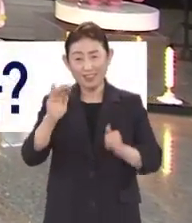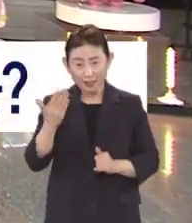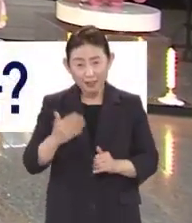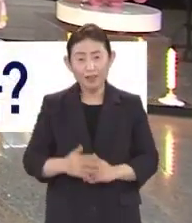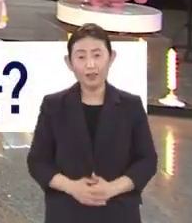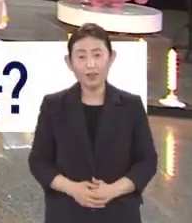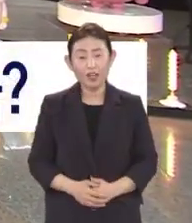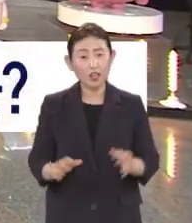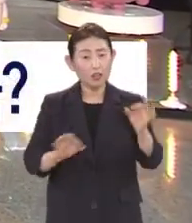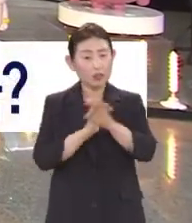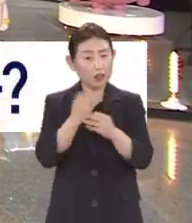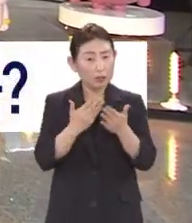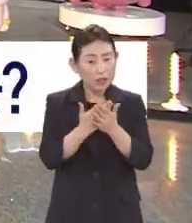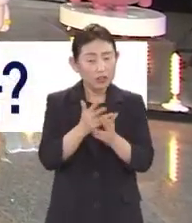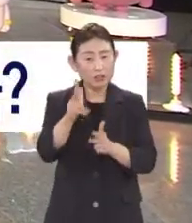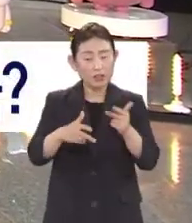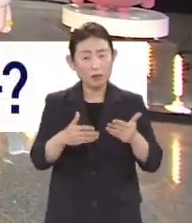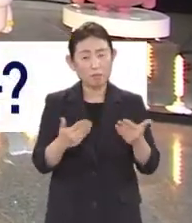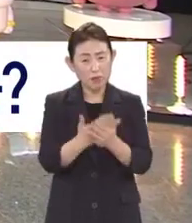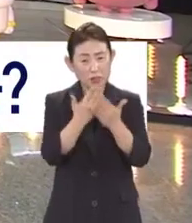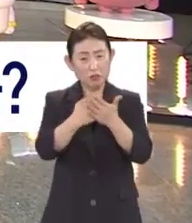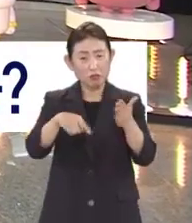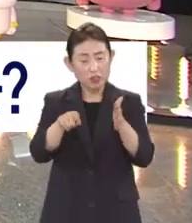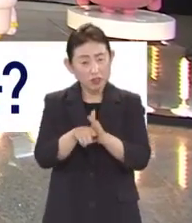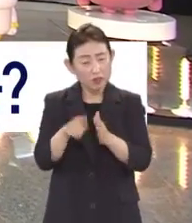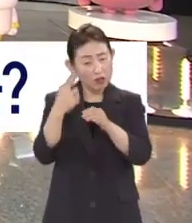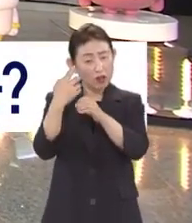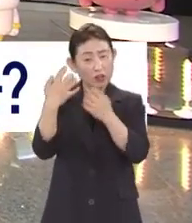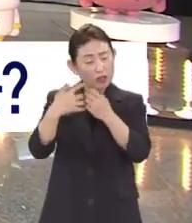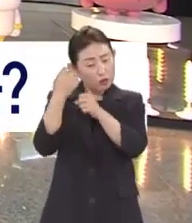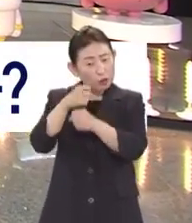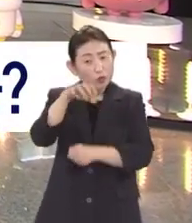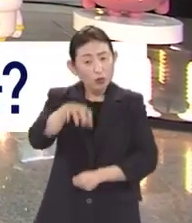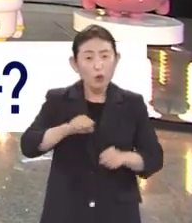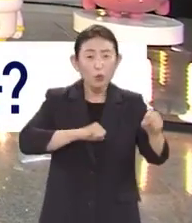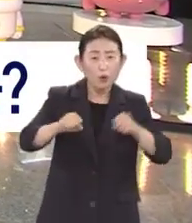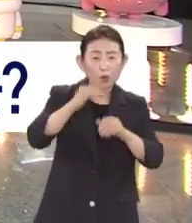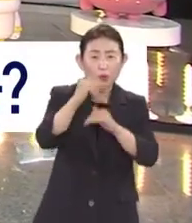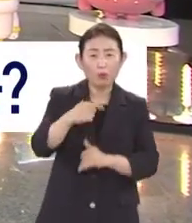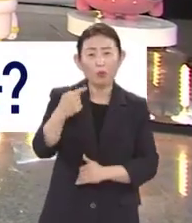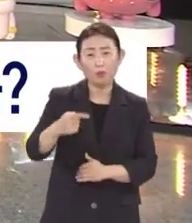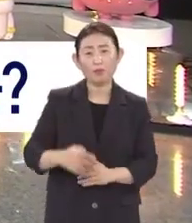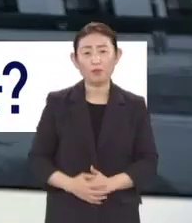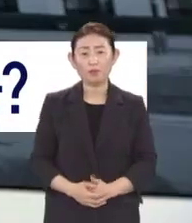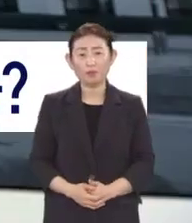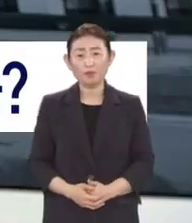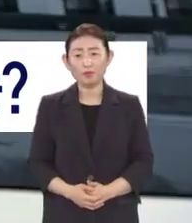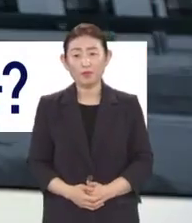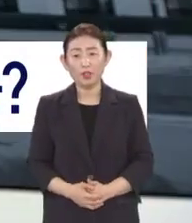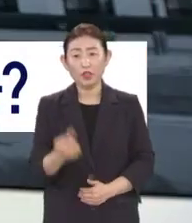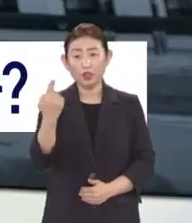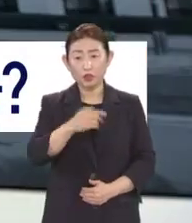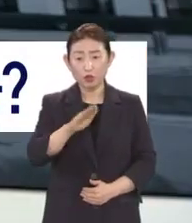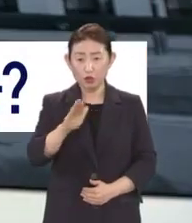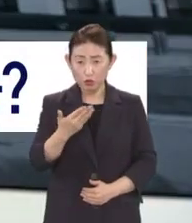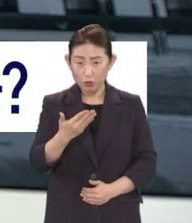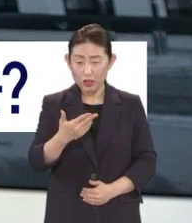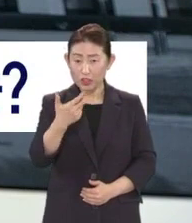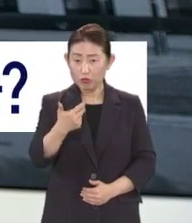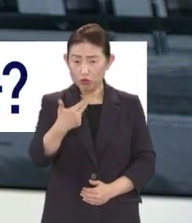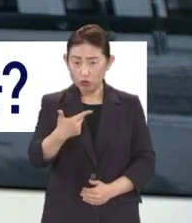이 경제 발전, 산업 발전을 위해서 우리 기계연구원이 어떤 역할을 해왔다라고 평가하시는지. 예, 저희 기계연구원은